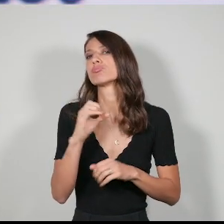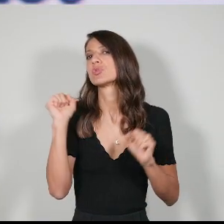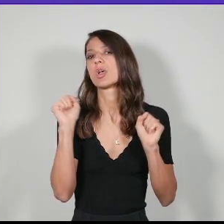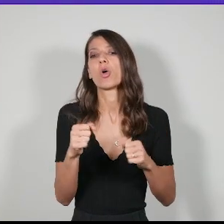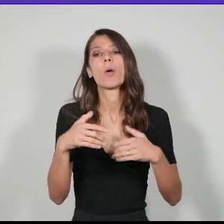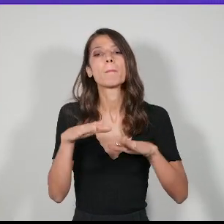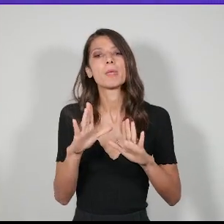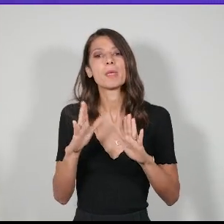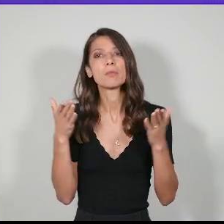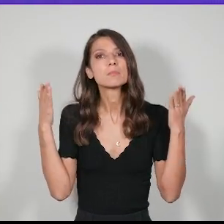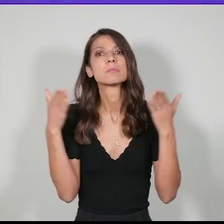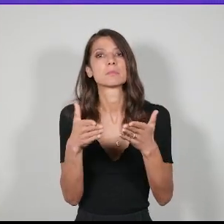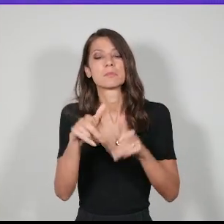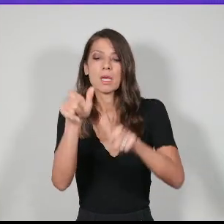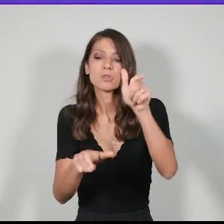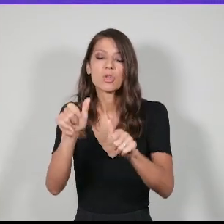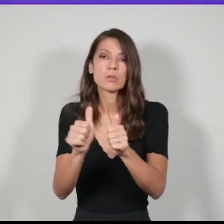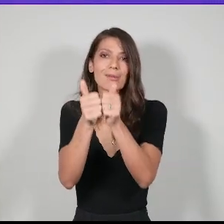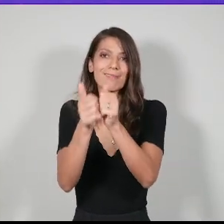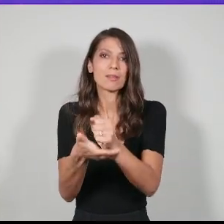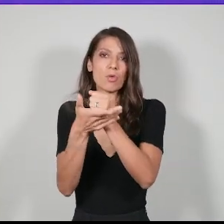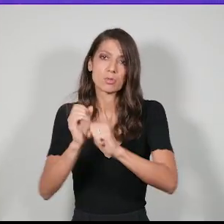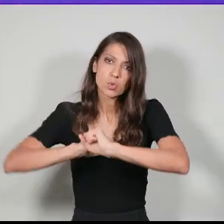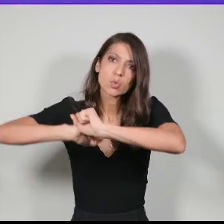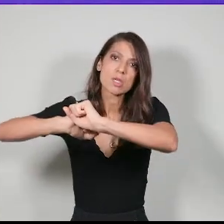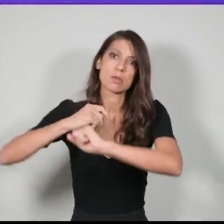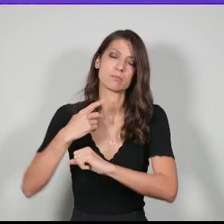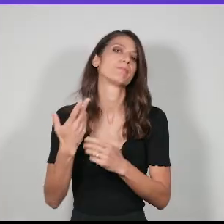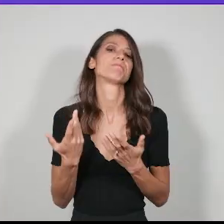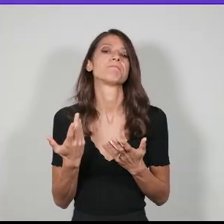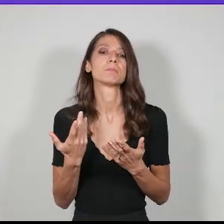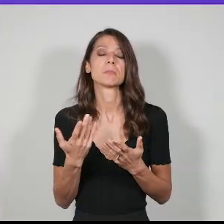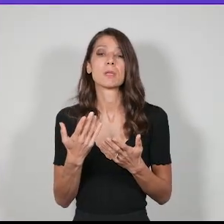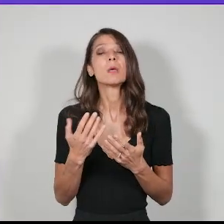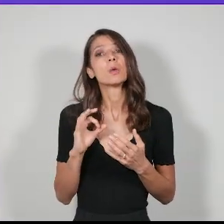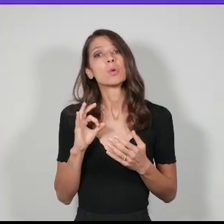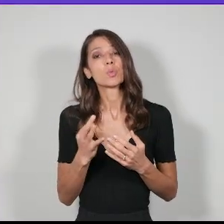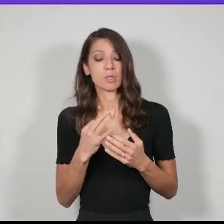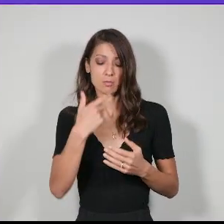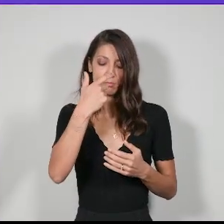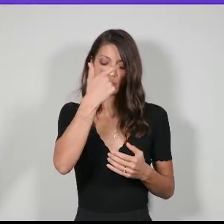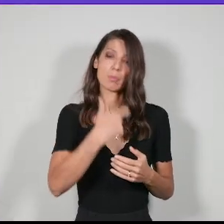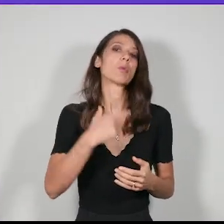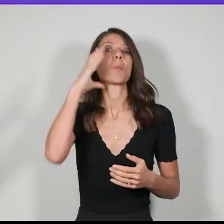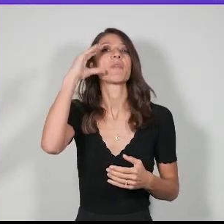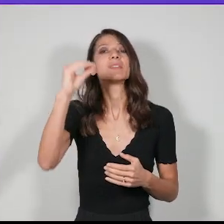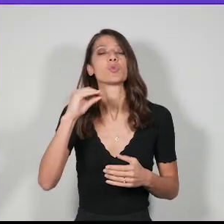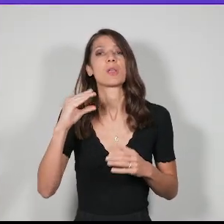du soutien aux aidants. Et en fait, finalement, la compétence du professionnel qui